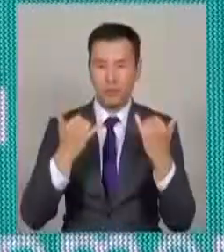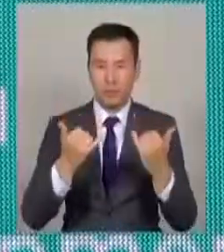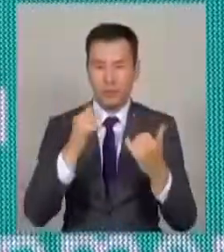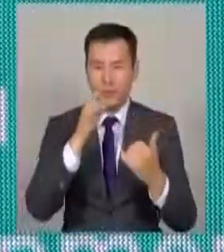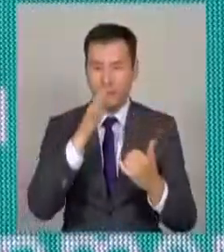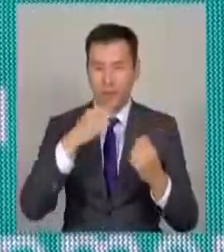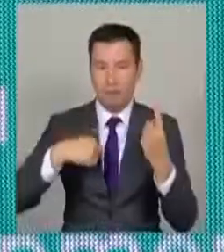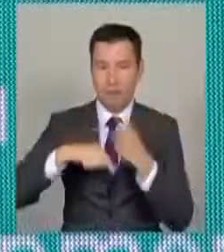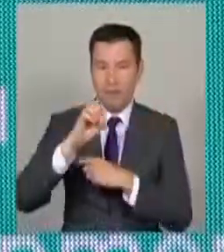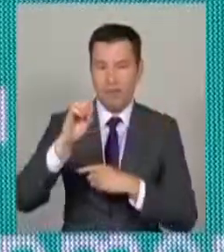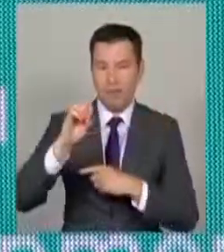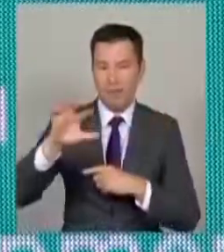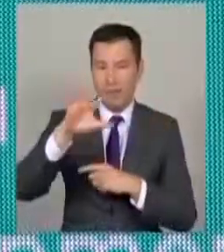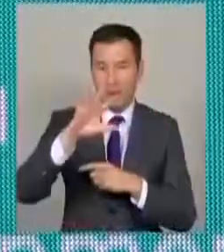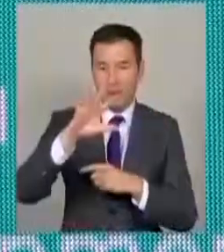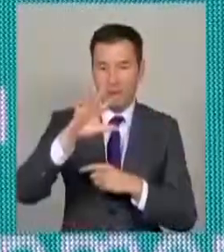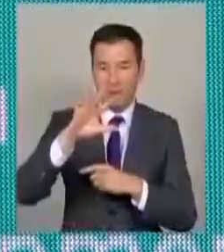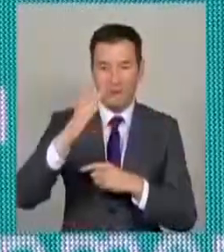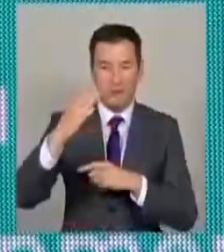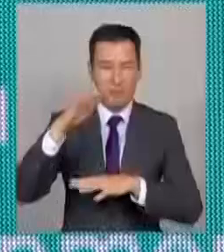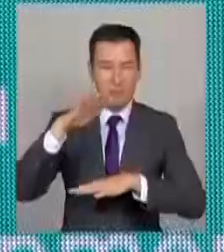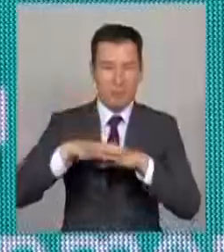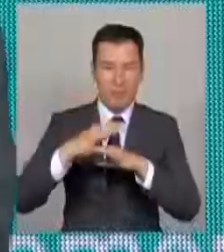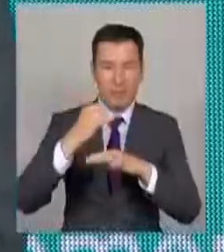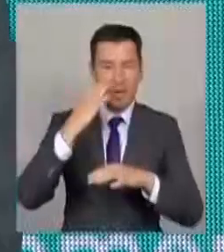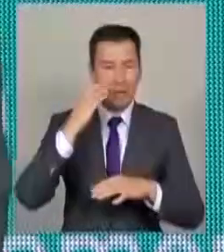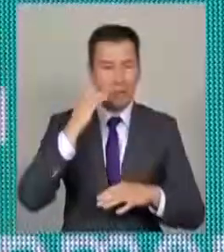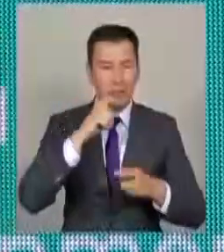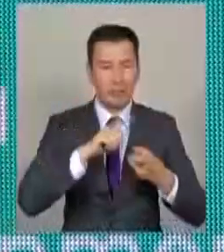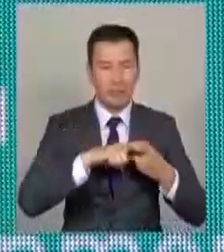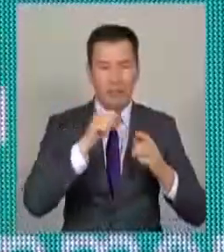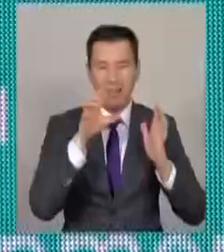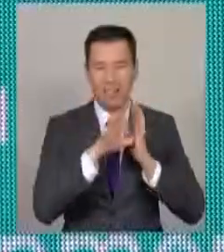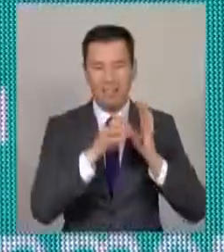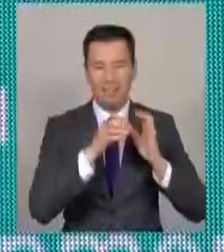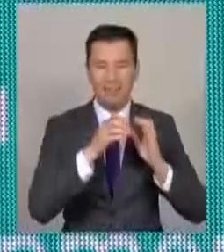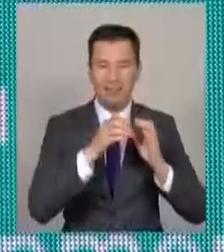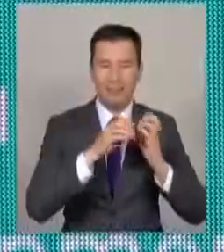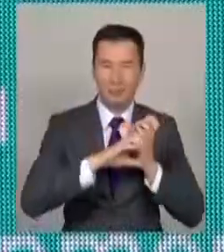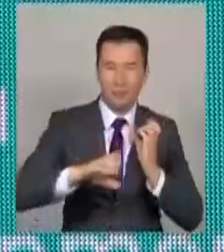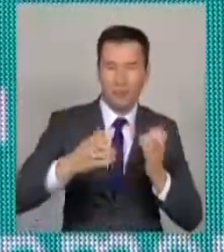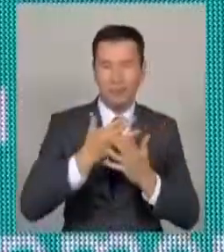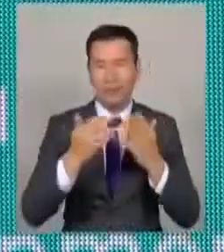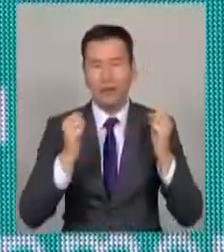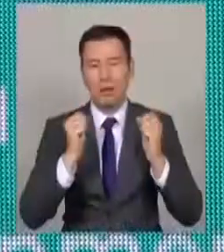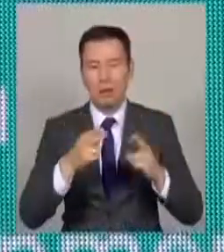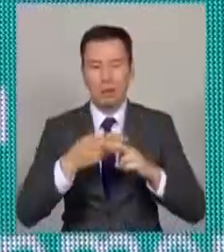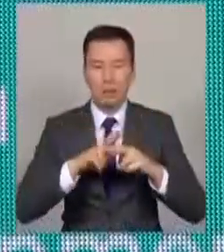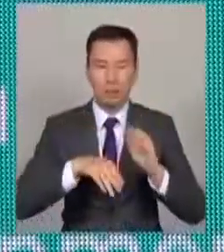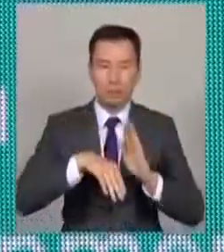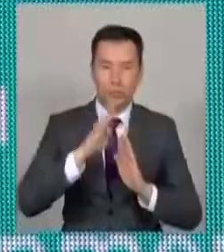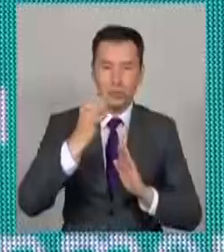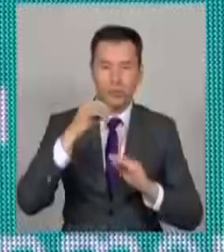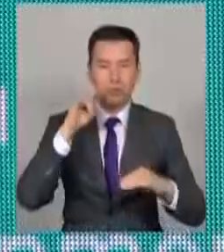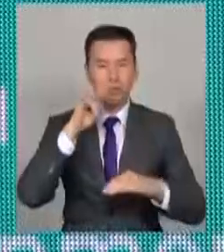біз Еуропалық даму банкімен бірлесіп, Алматыда жылу электр орталығын модернизациялау, әуежайдың жаңа халықаралық терминалын және үлкен Алматы